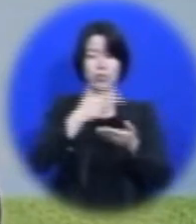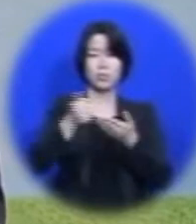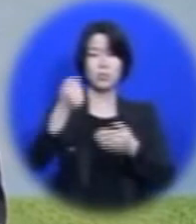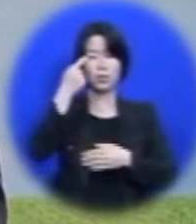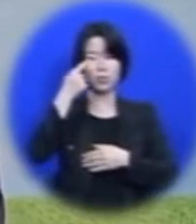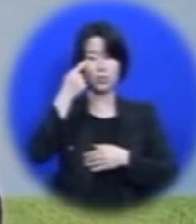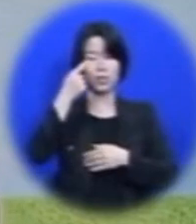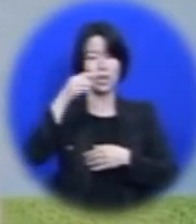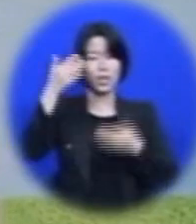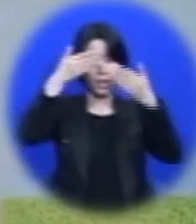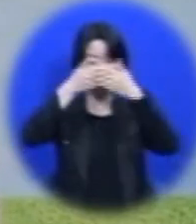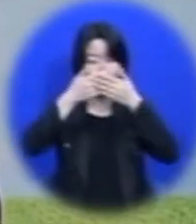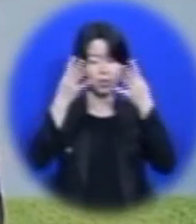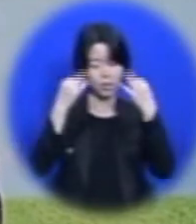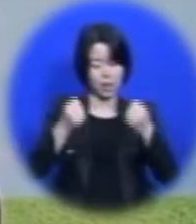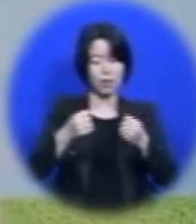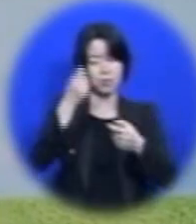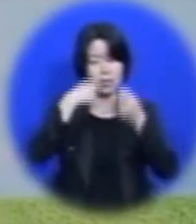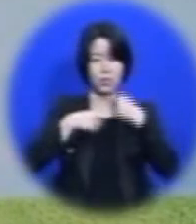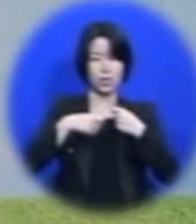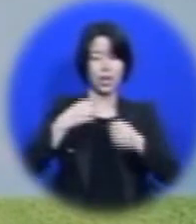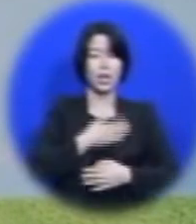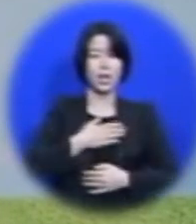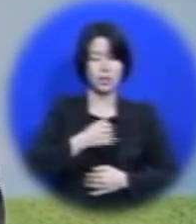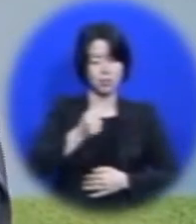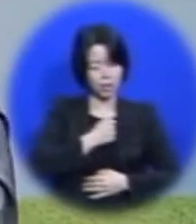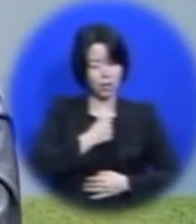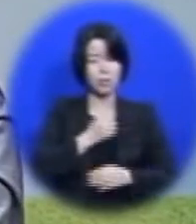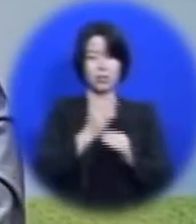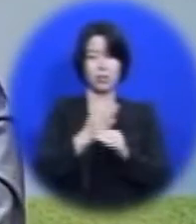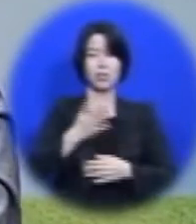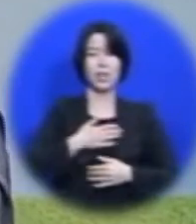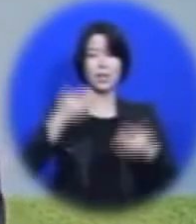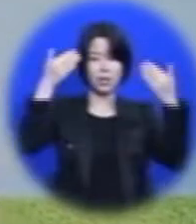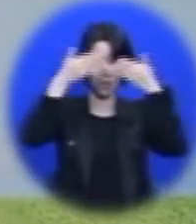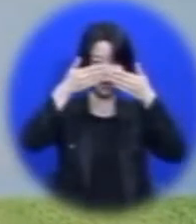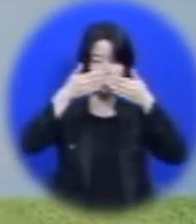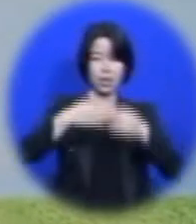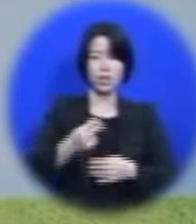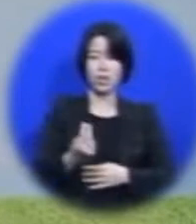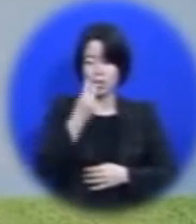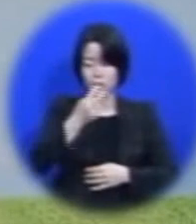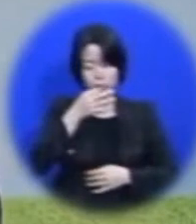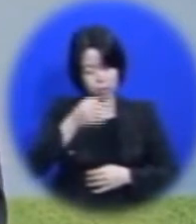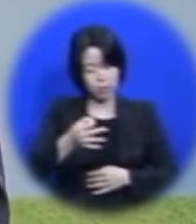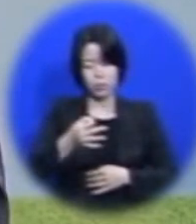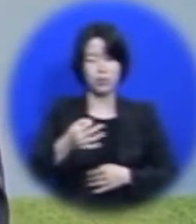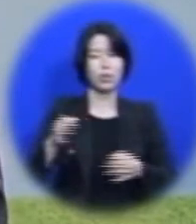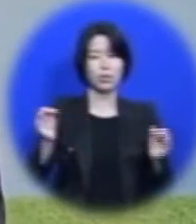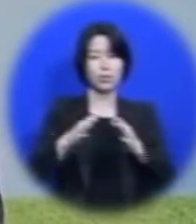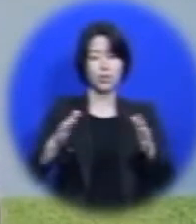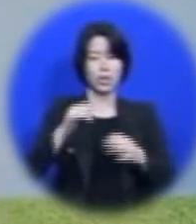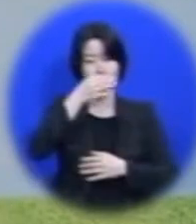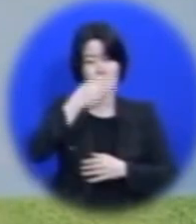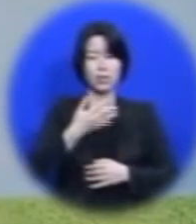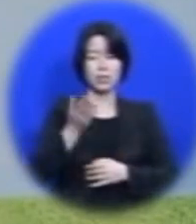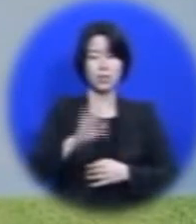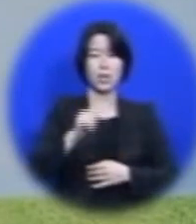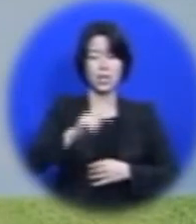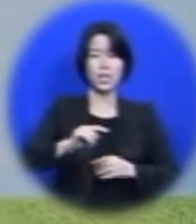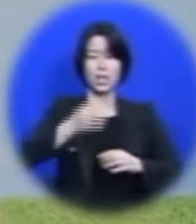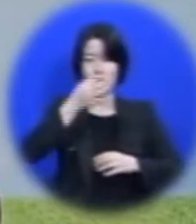나는 참 많이 울었다. 가슴에 답답한 가운데도 난 가렸다. 숨조차 내쉬기 힘들었던 순간이었지만 이